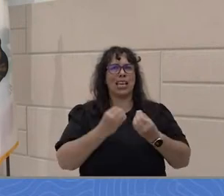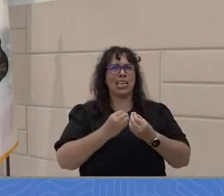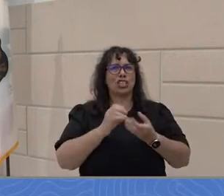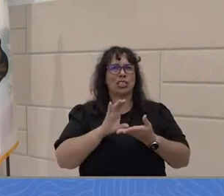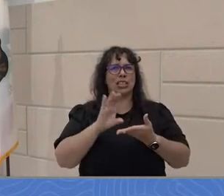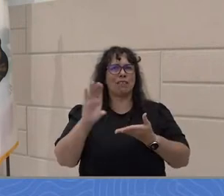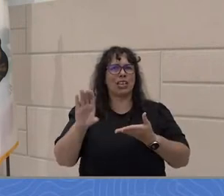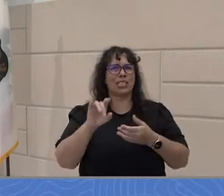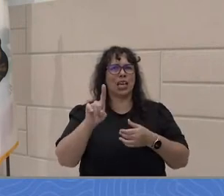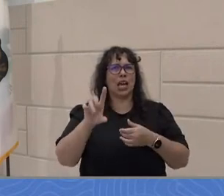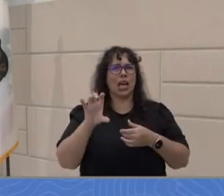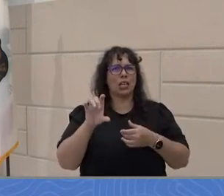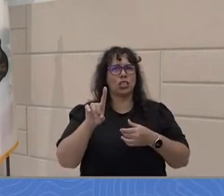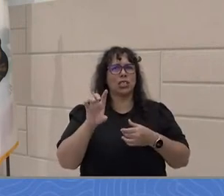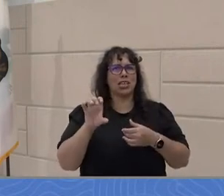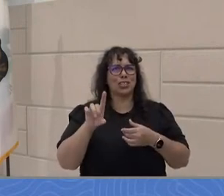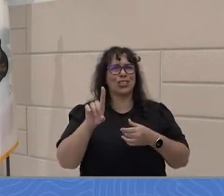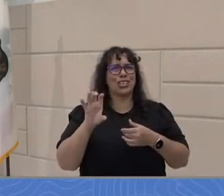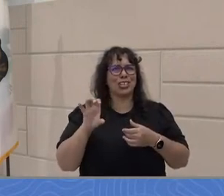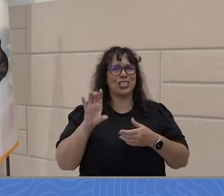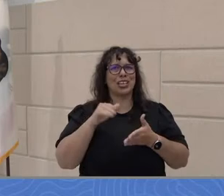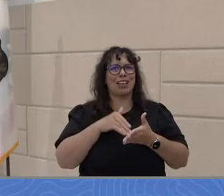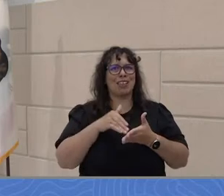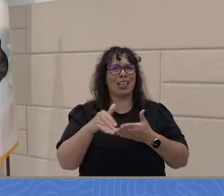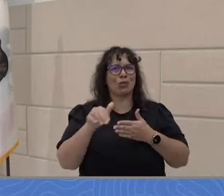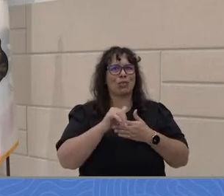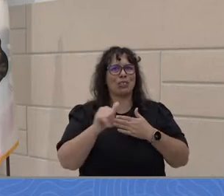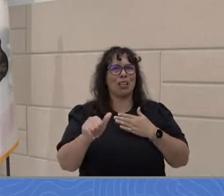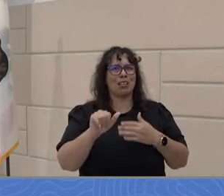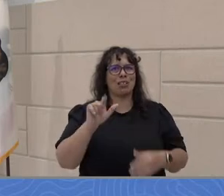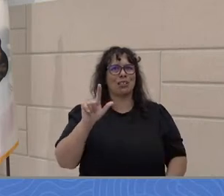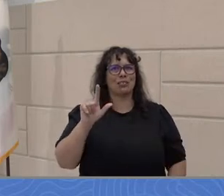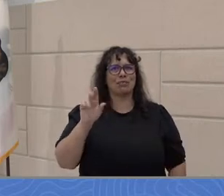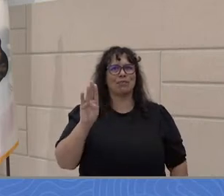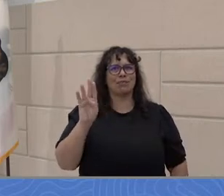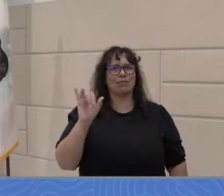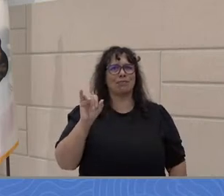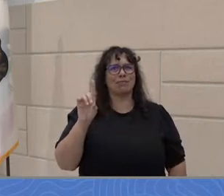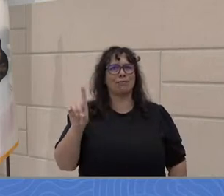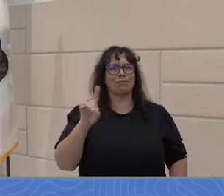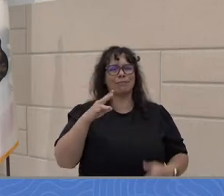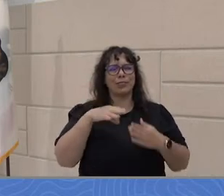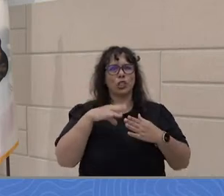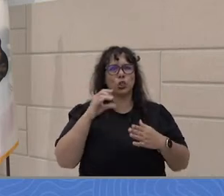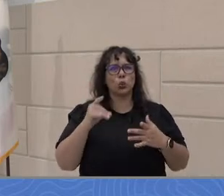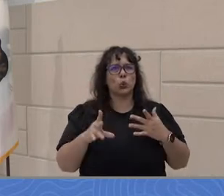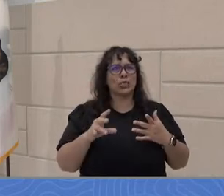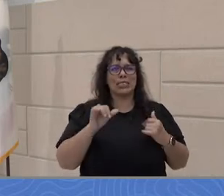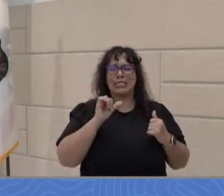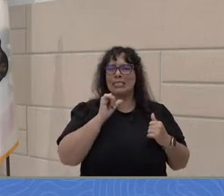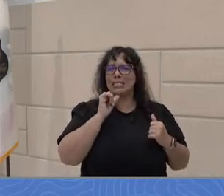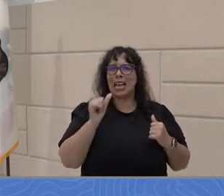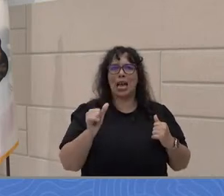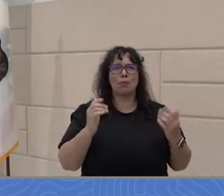នយកកម្រៃដែលបានចំណាយលុយជាច្រើនសម្រាប់ជួយសិស្ស